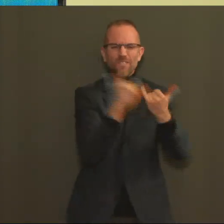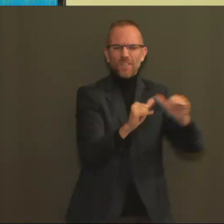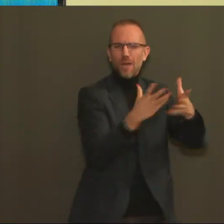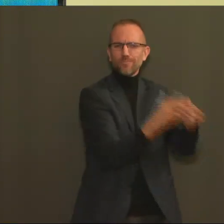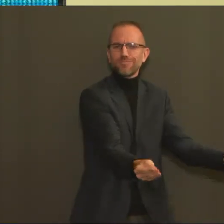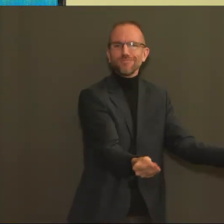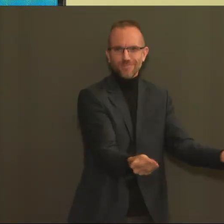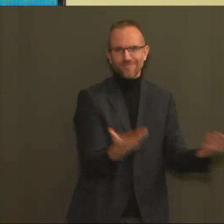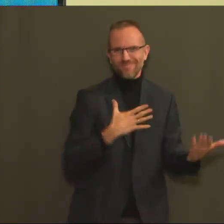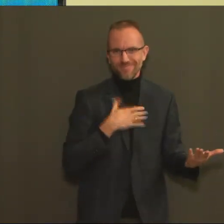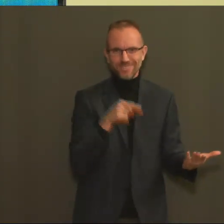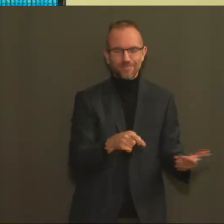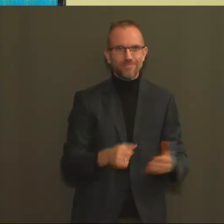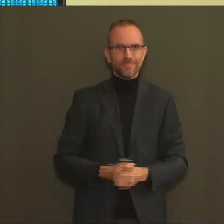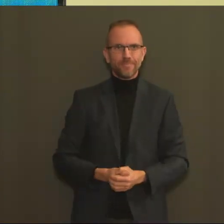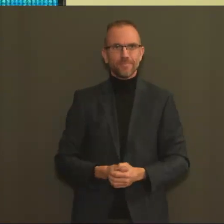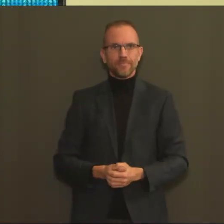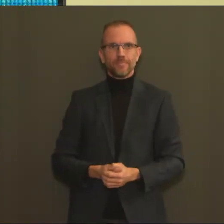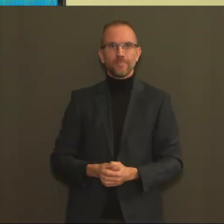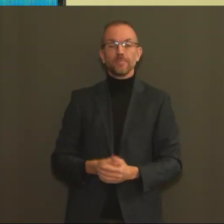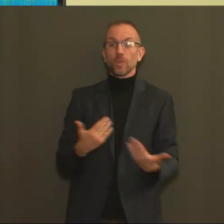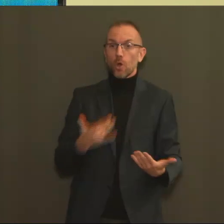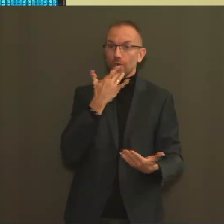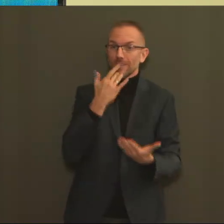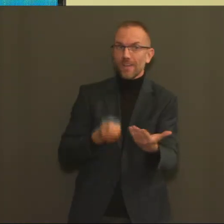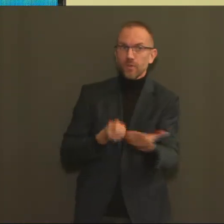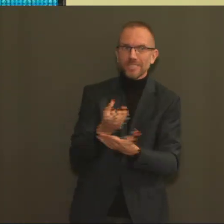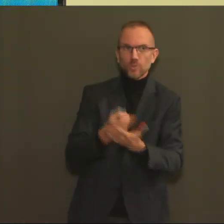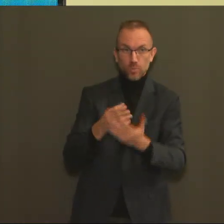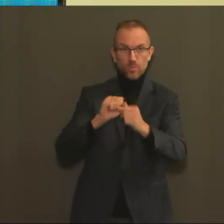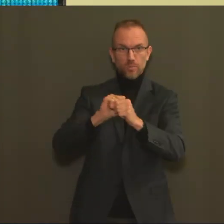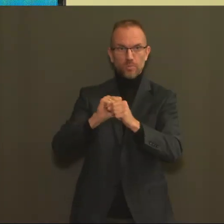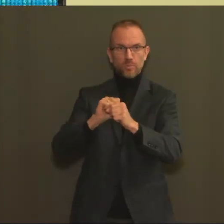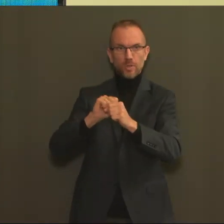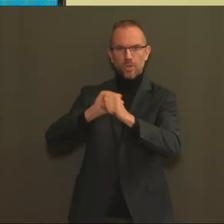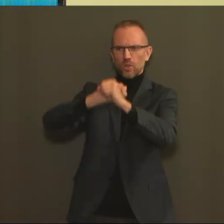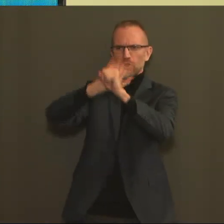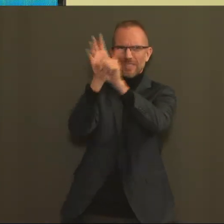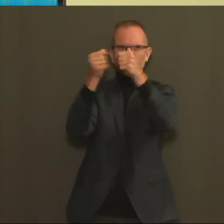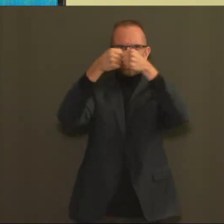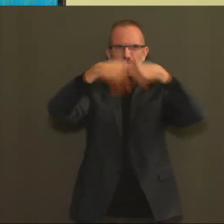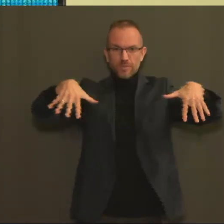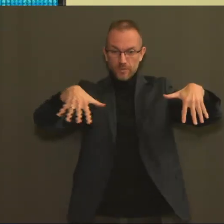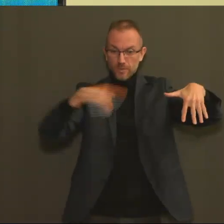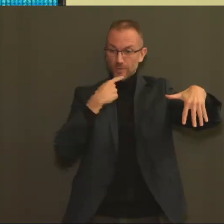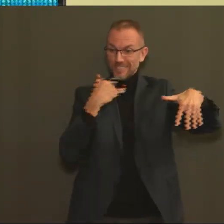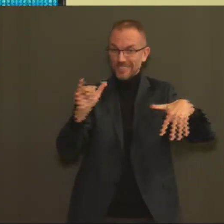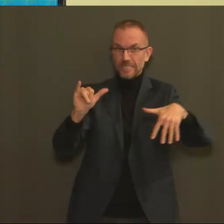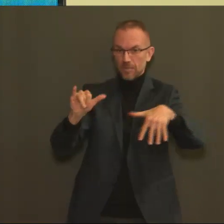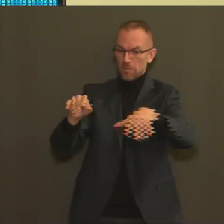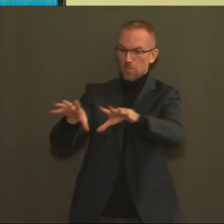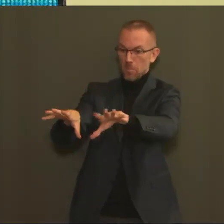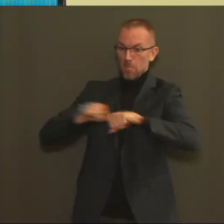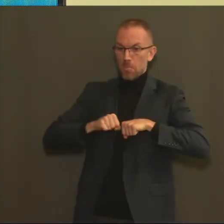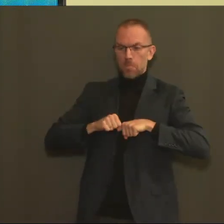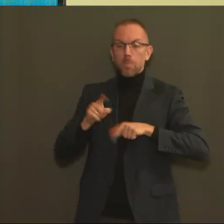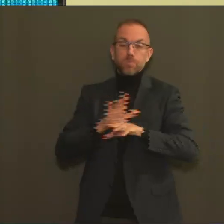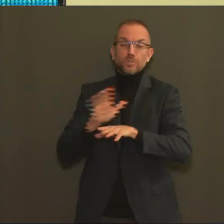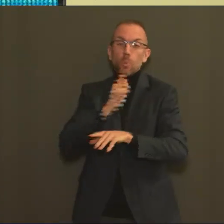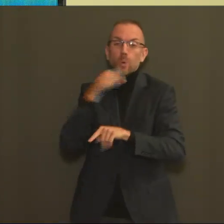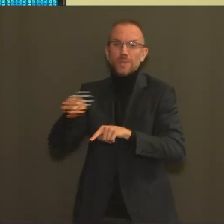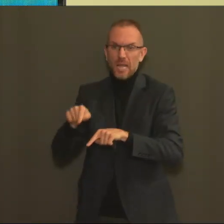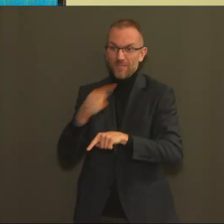ccq zo veel rust op associé dans la vie reload agressiviteit niet alleen manifestatie van clinique clare doet om naar